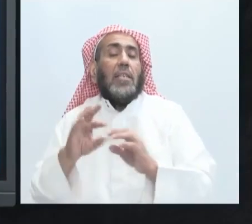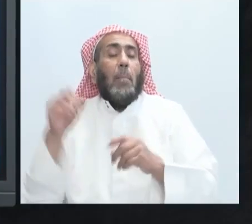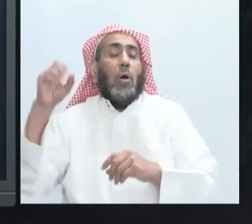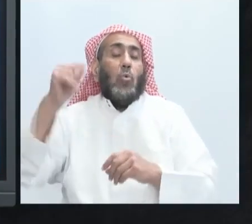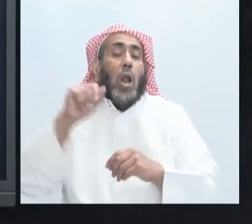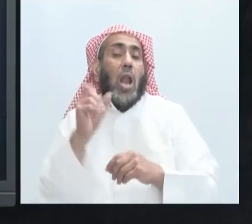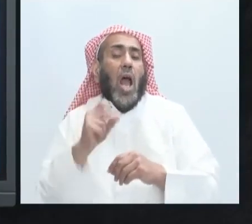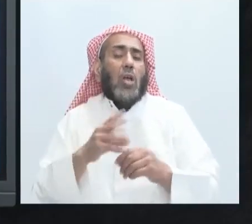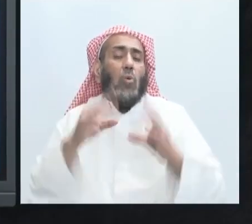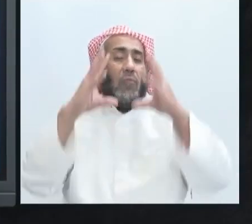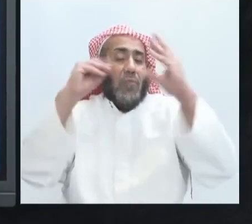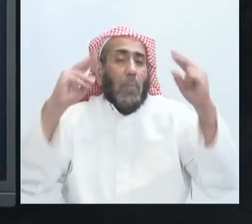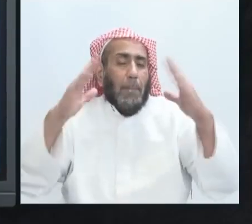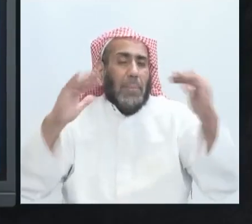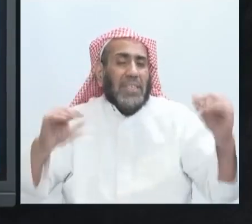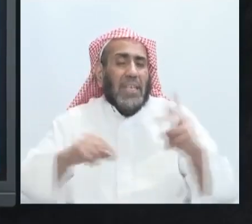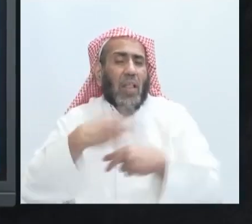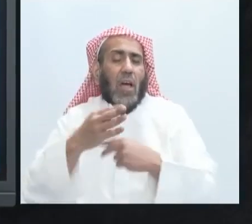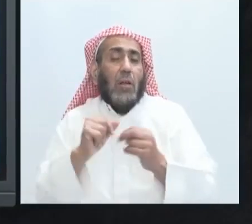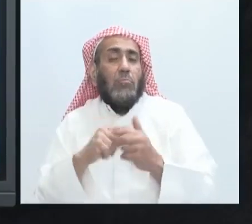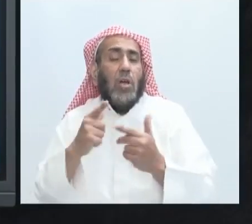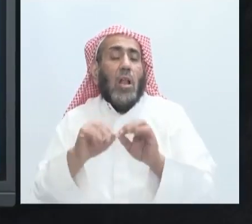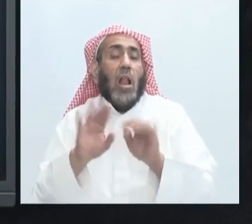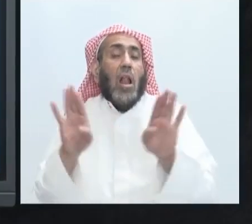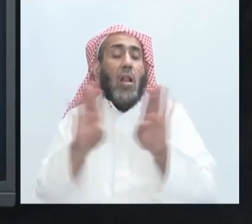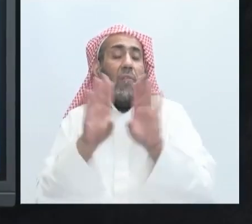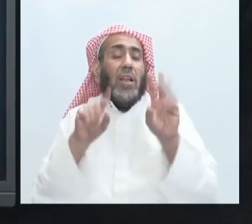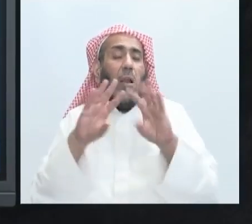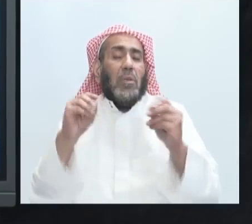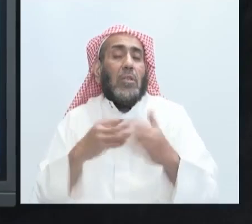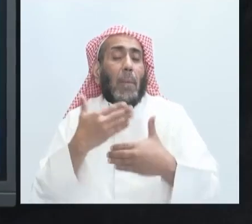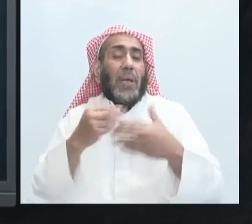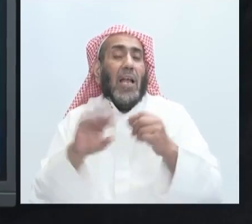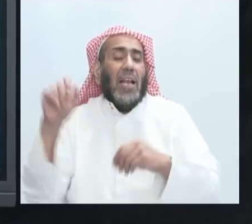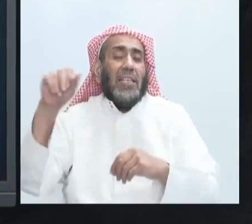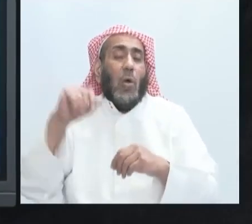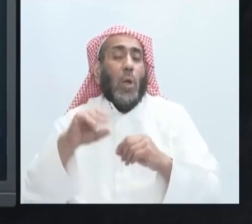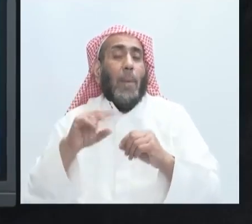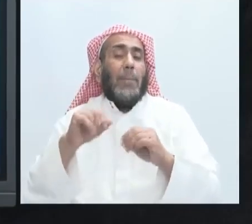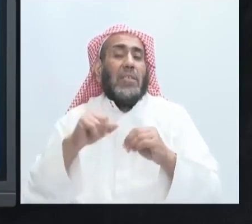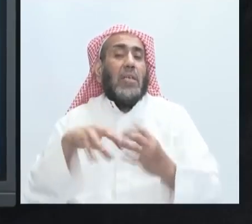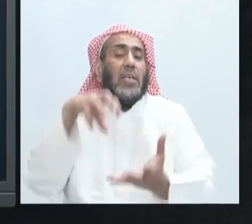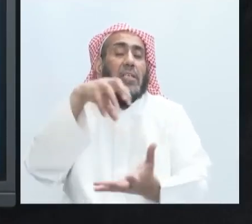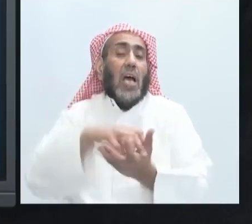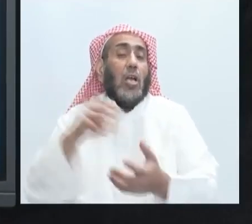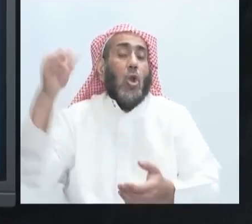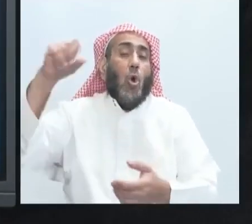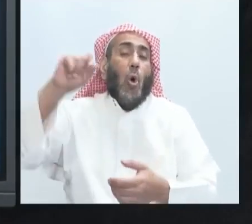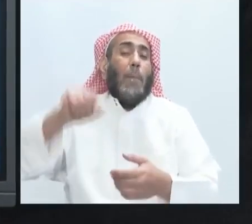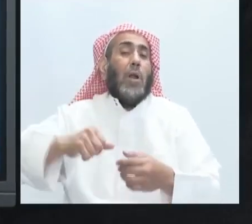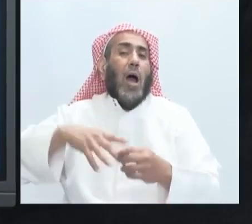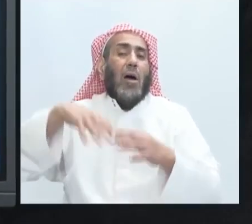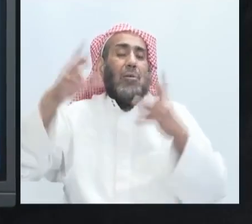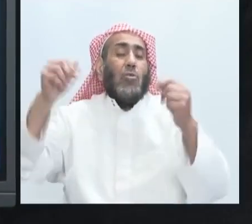نقاش كما عرفنا و في مصر بعد ذلك ظهر الفن المسرحي حينما بنى خديوي مصر دار لوبرا ثم بعد